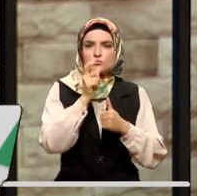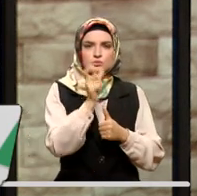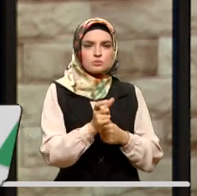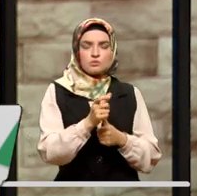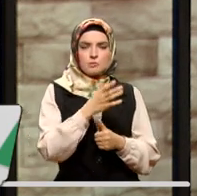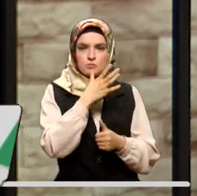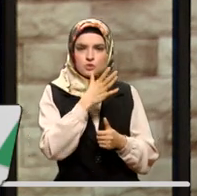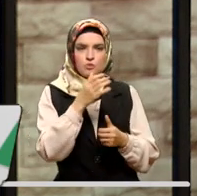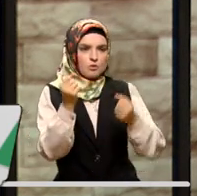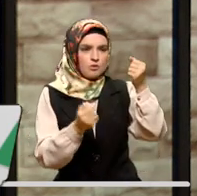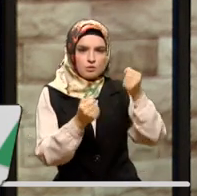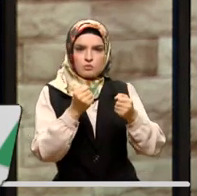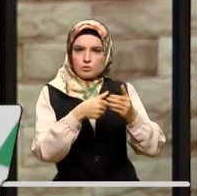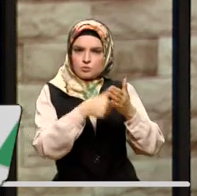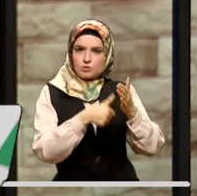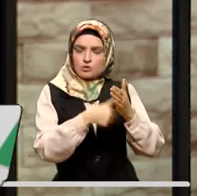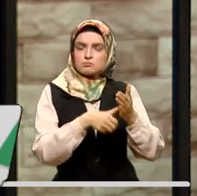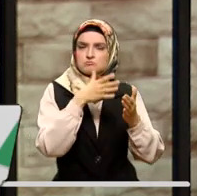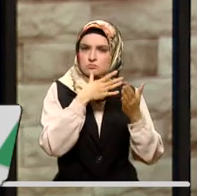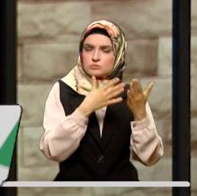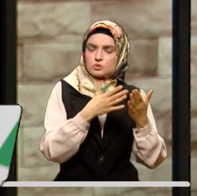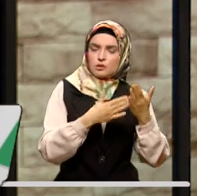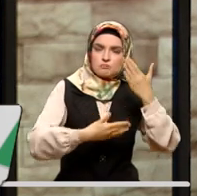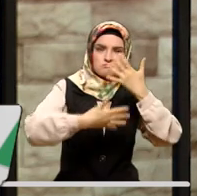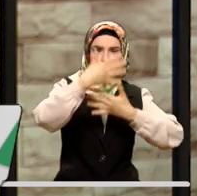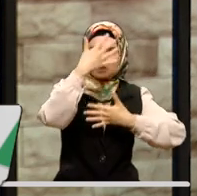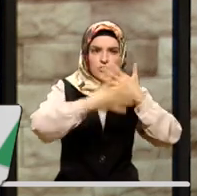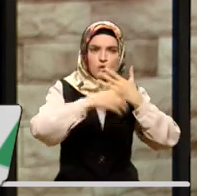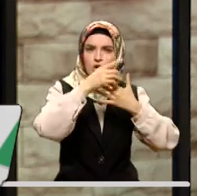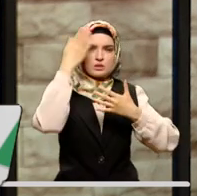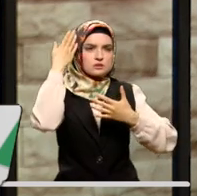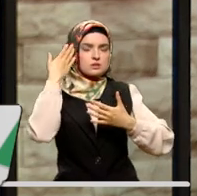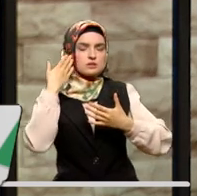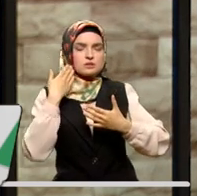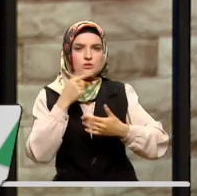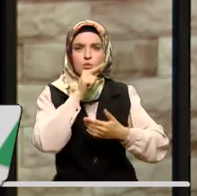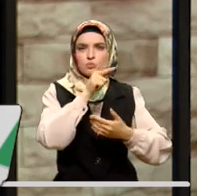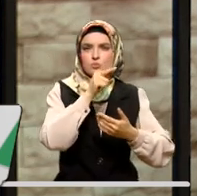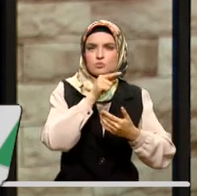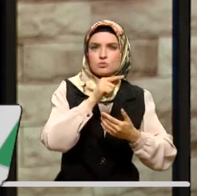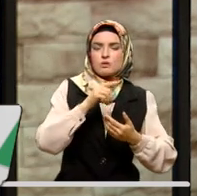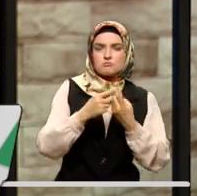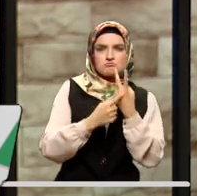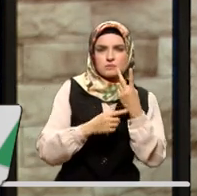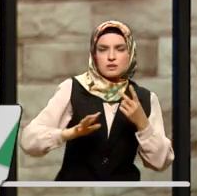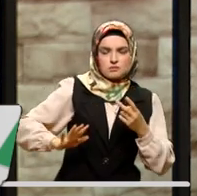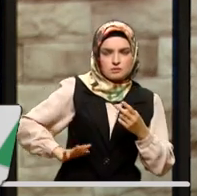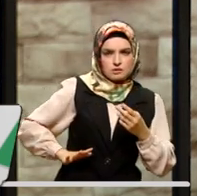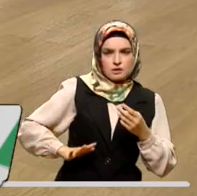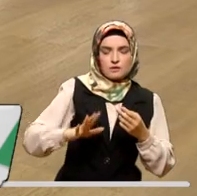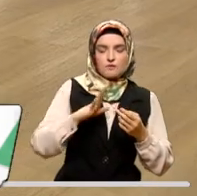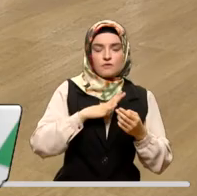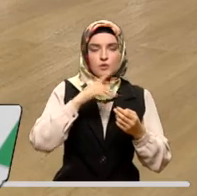araba markalarını biliyor. Yani ne bileyim televizyondaki o izlediği, ya benim küçücük yeğenim var sürekli şeyde,